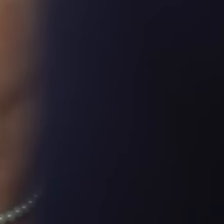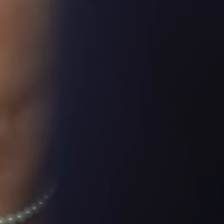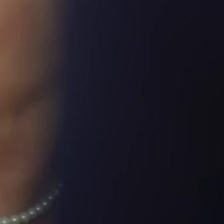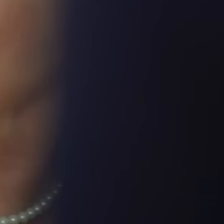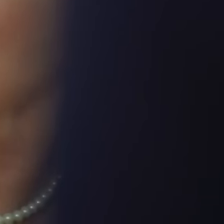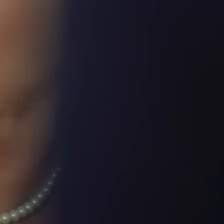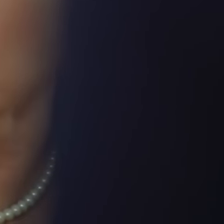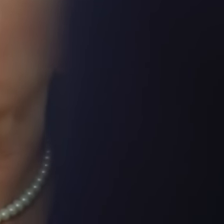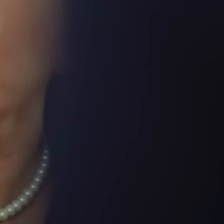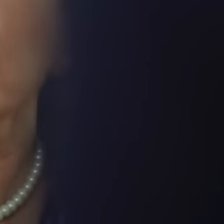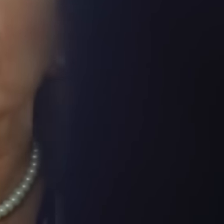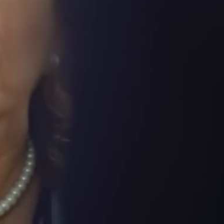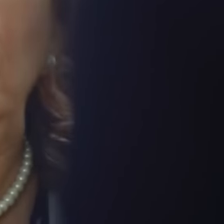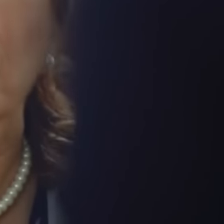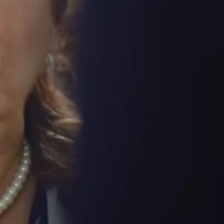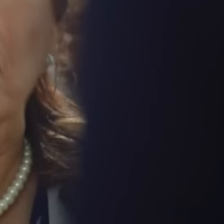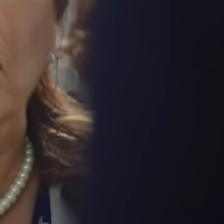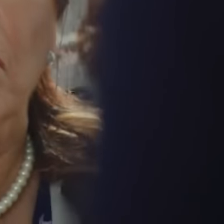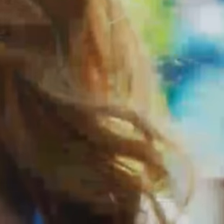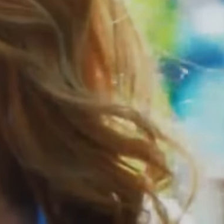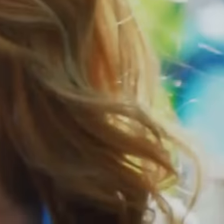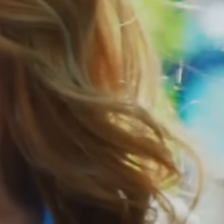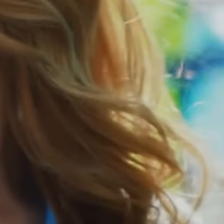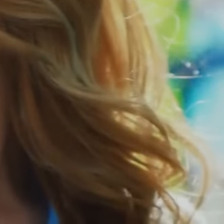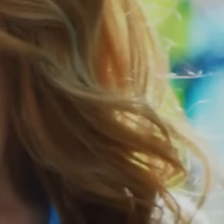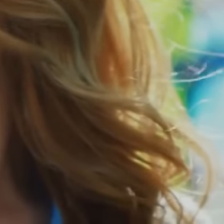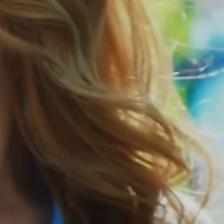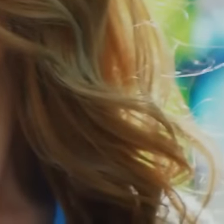Adile şüphelenerek gözünü ikisi arasında gezdiriyor.